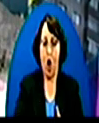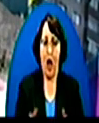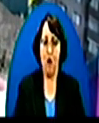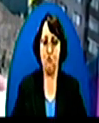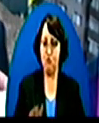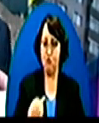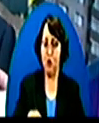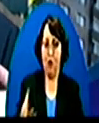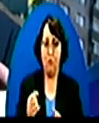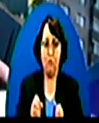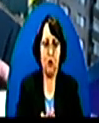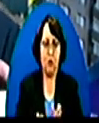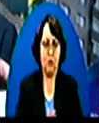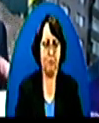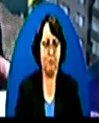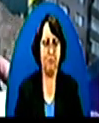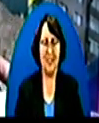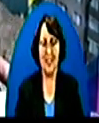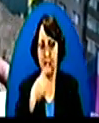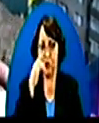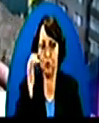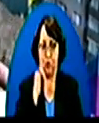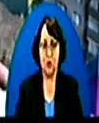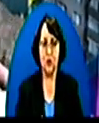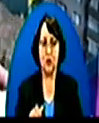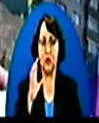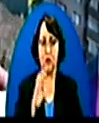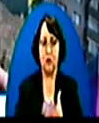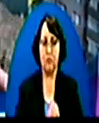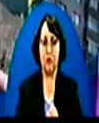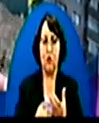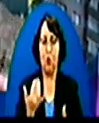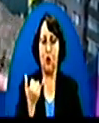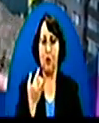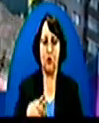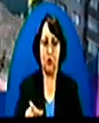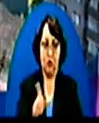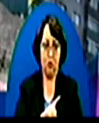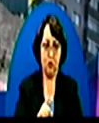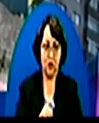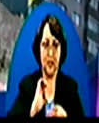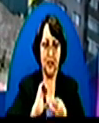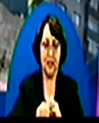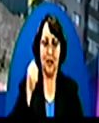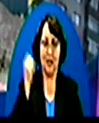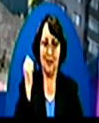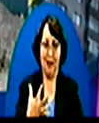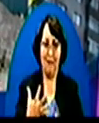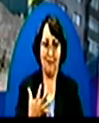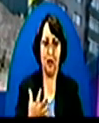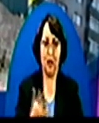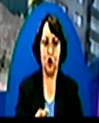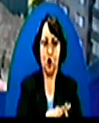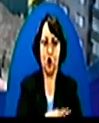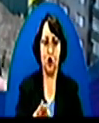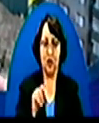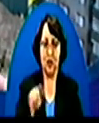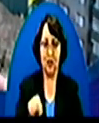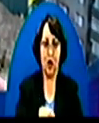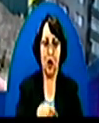Хятадын энэ 50 хөгжил сангийн Улаанбаатар хэрэгжүүлэх 5 дахь тусал юм аа. Энэ нь